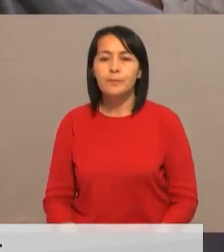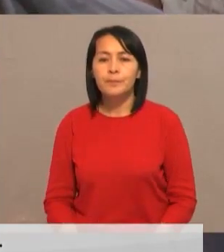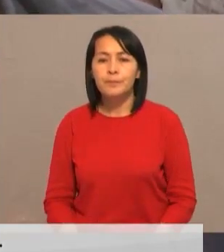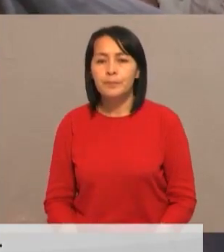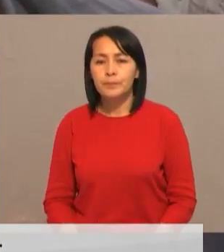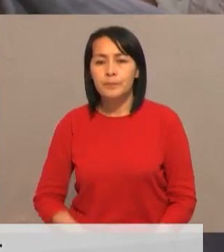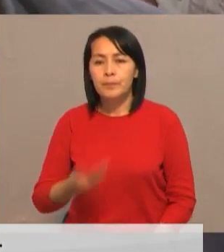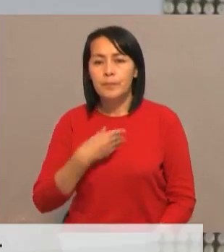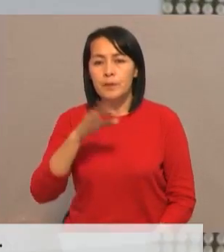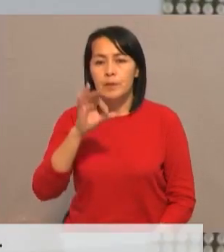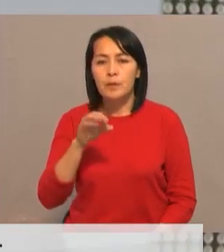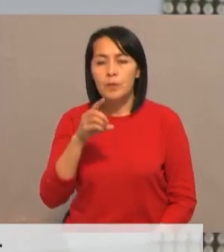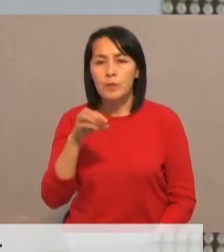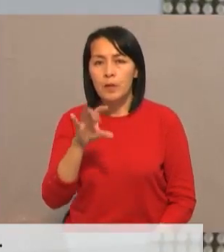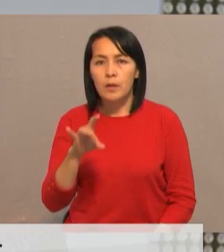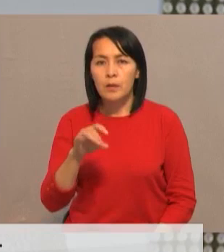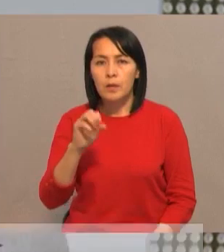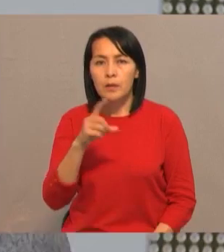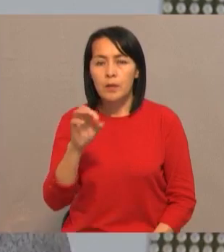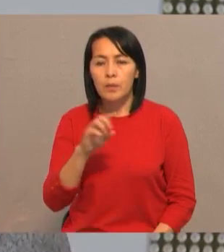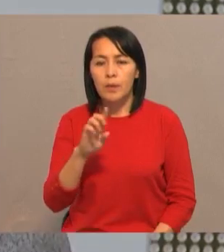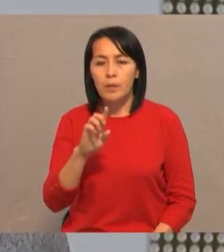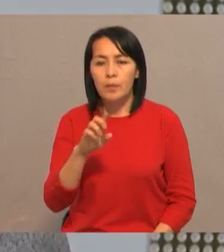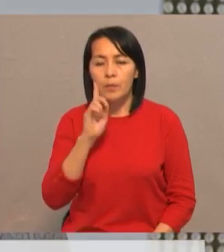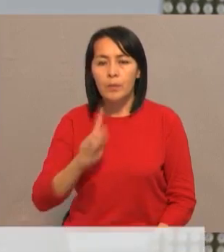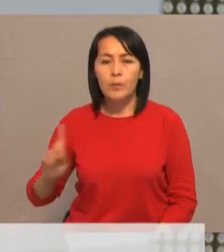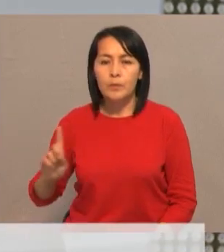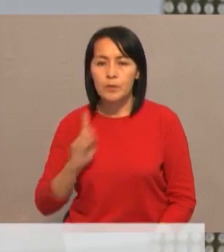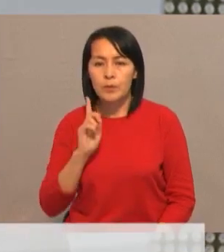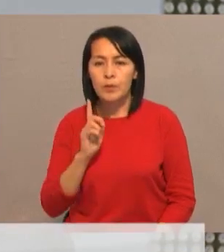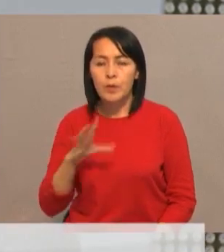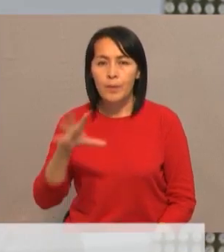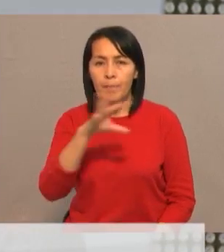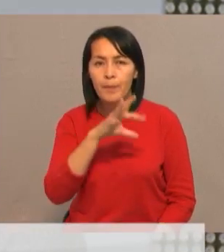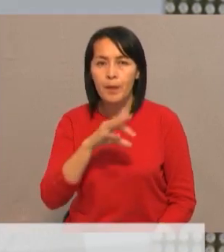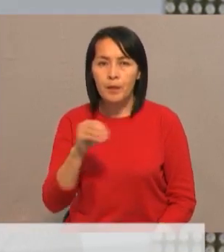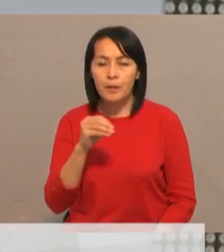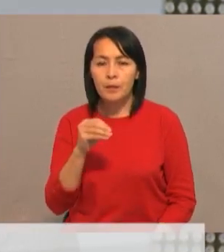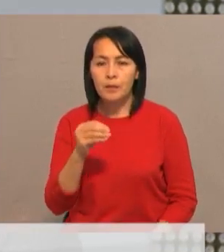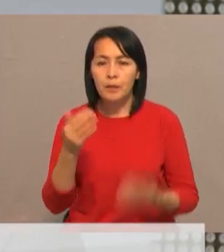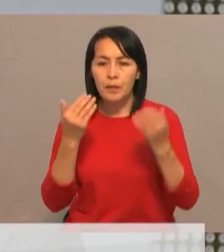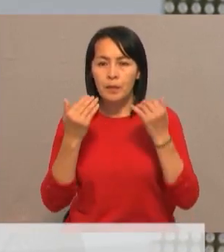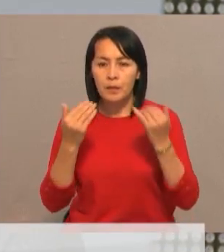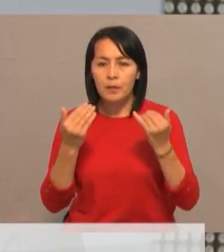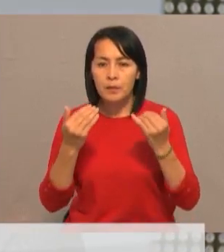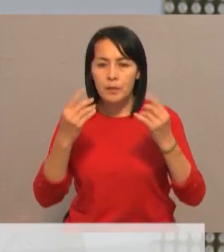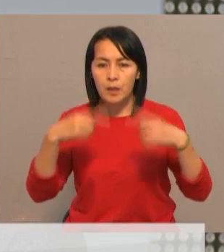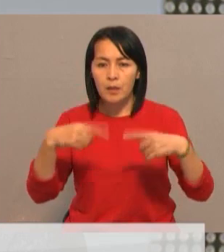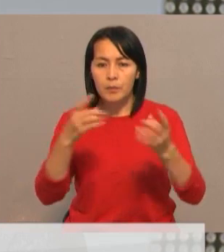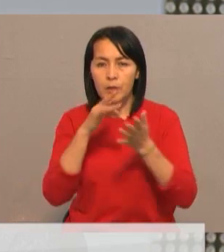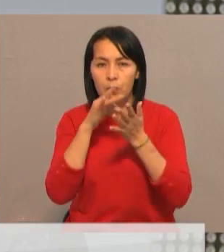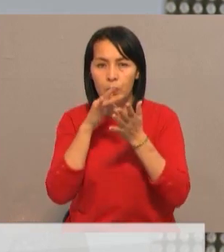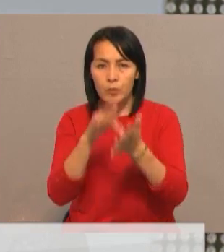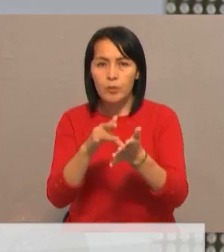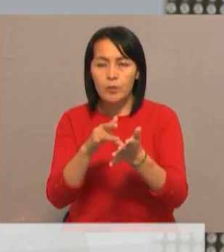Бізде Отырар, Арыстанбаб, Шәлдірдегі музей барлығы қазір қалыптасқан туристік